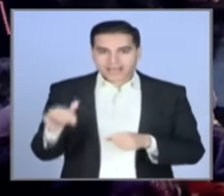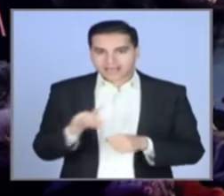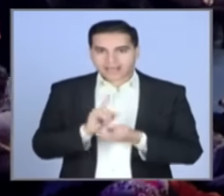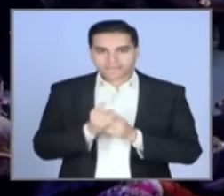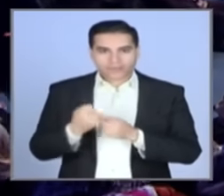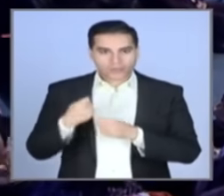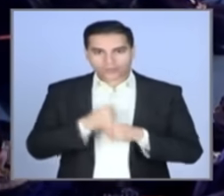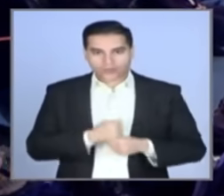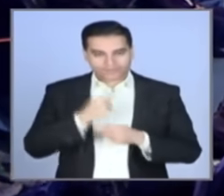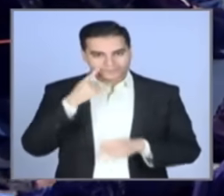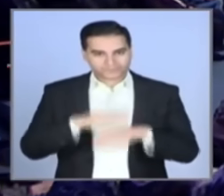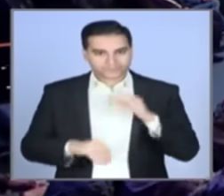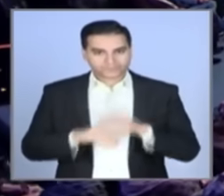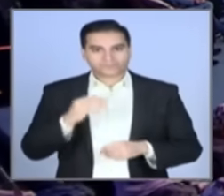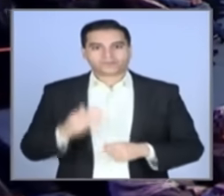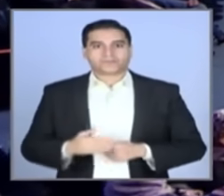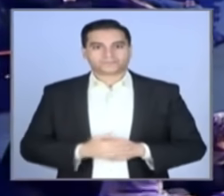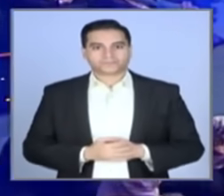مكانك.